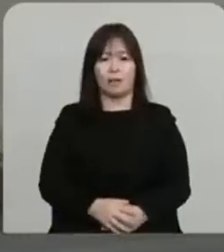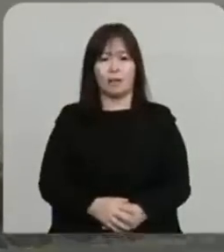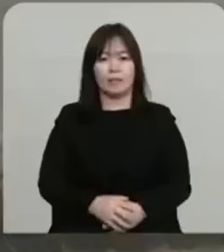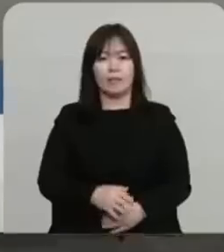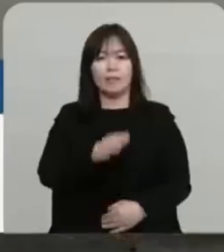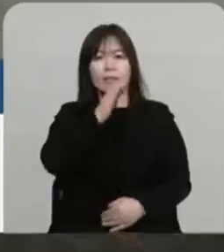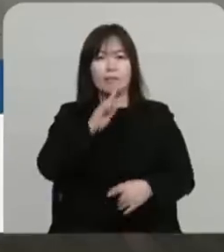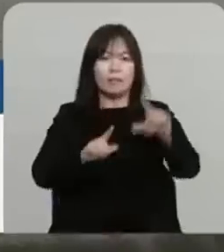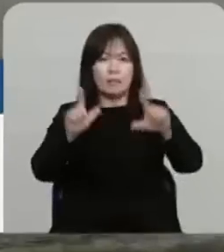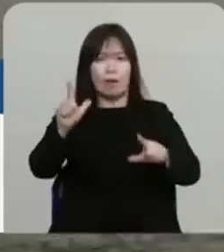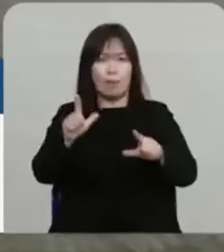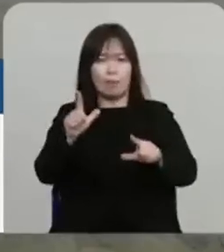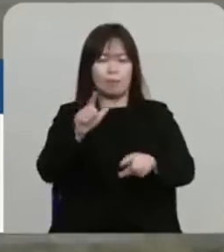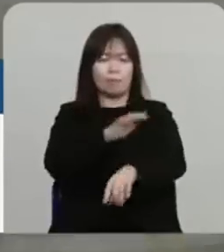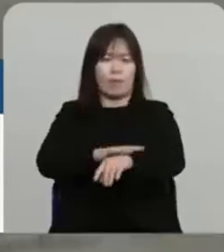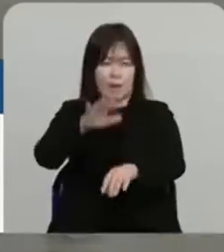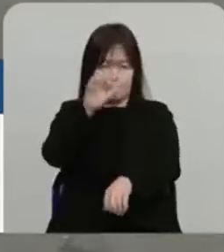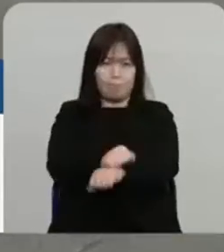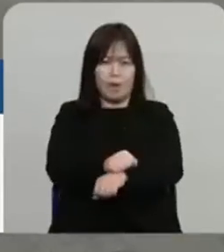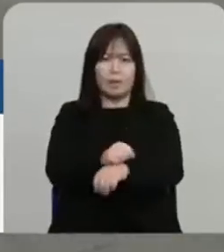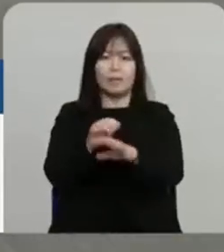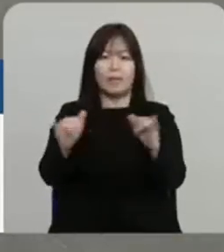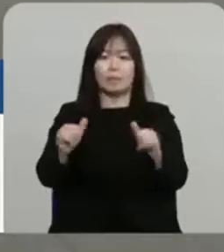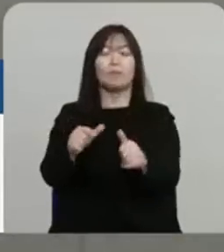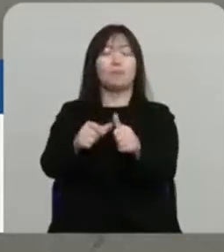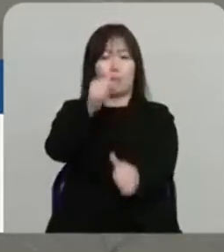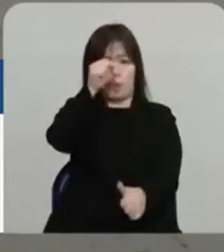가능성이 가장 높은 사업자를 선정해서